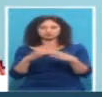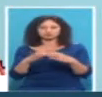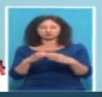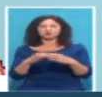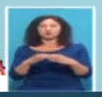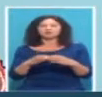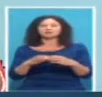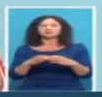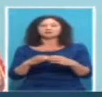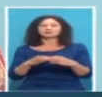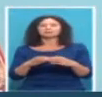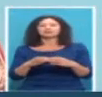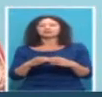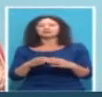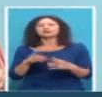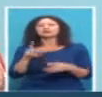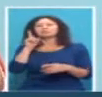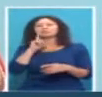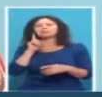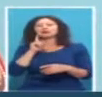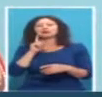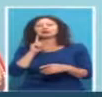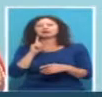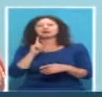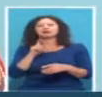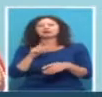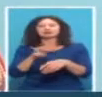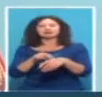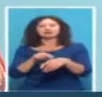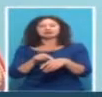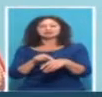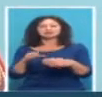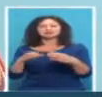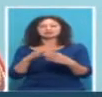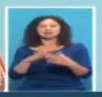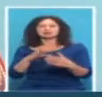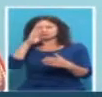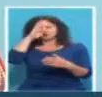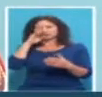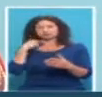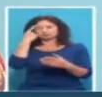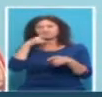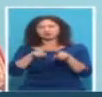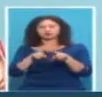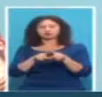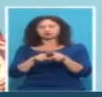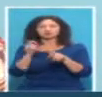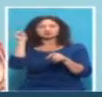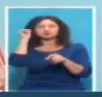автопатруль. Пока прибывал автопатруль, проходил парень, прохожий, который опознал